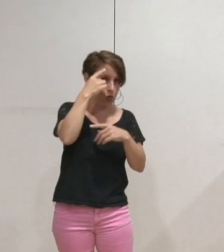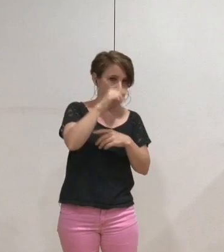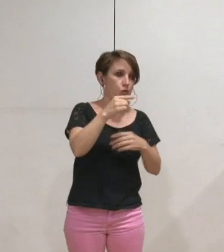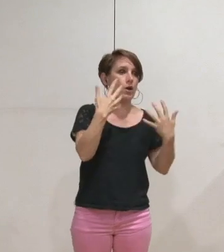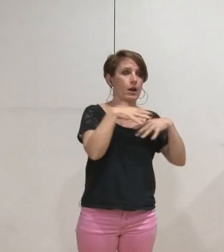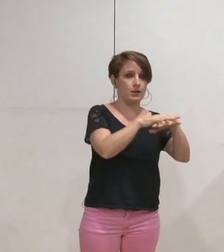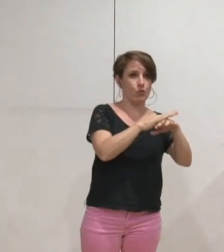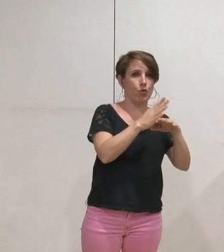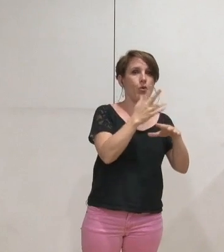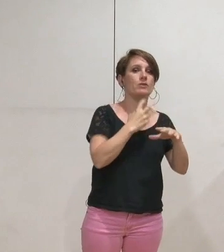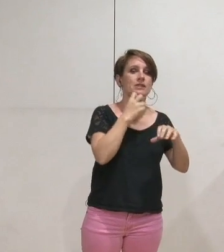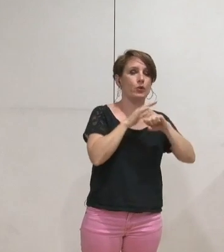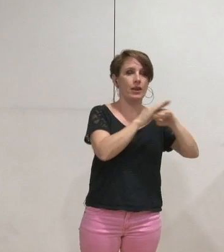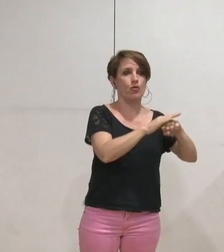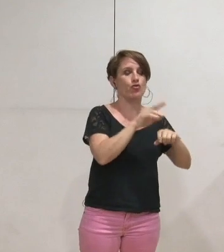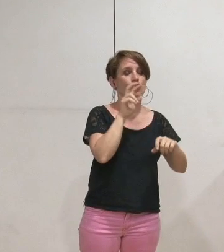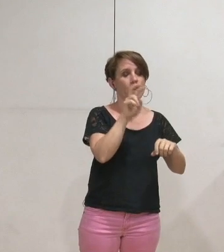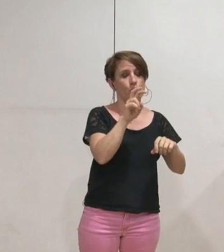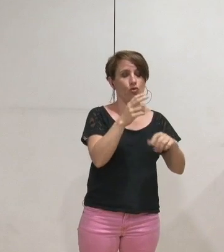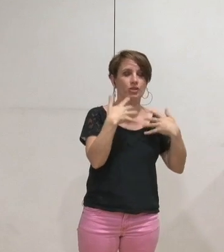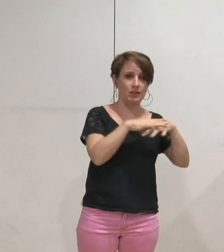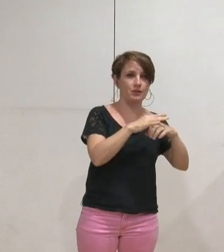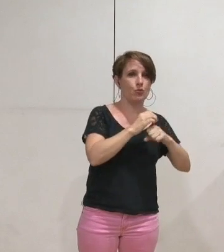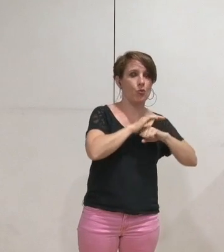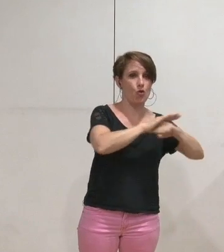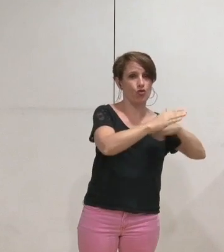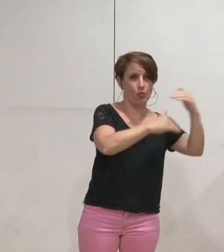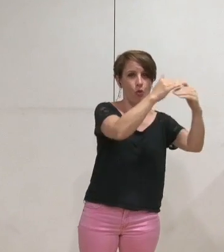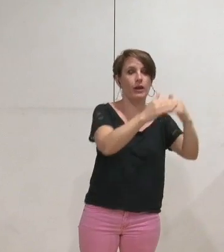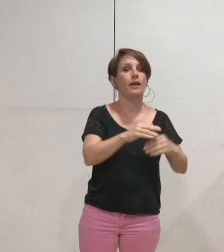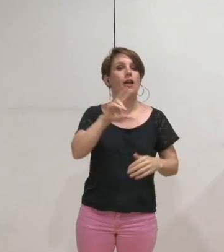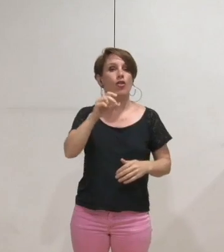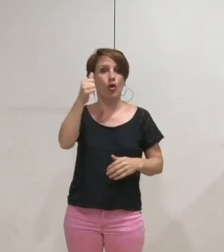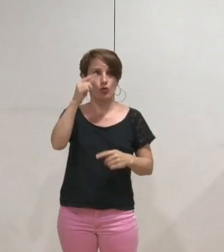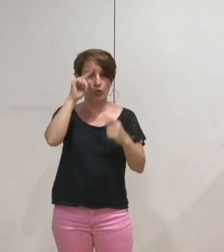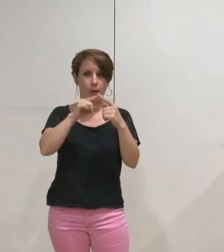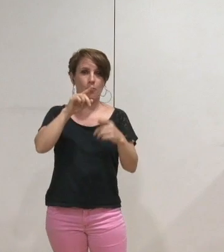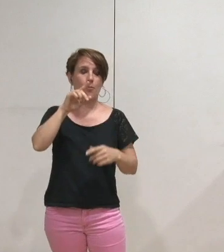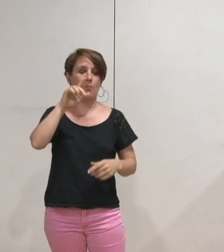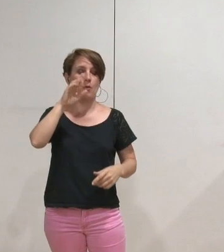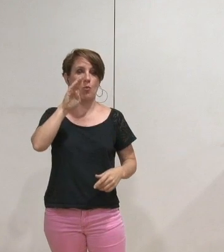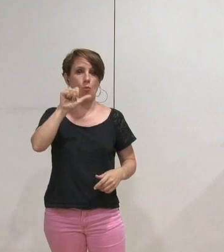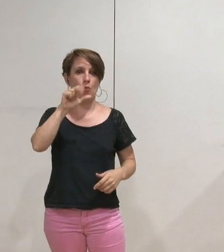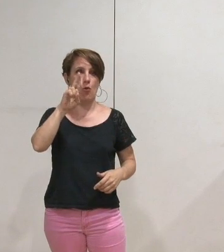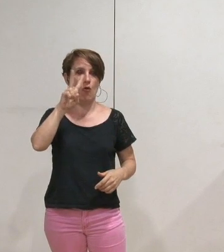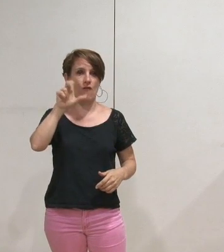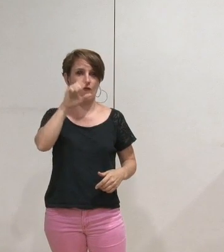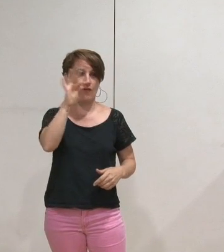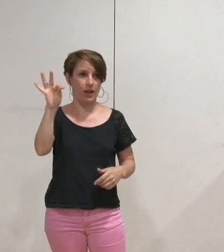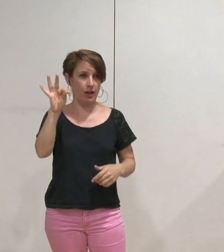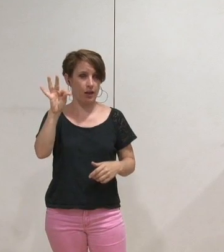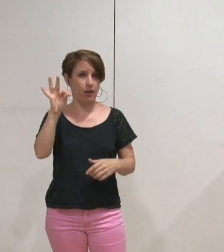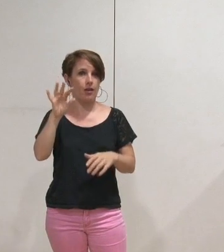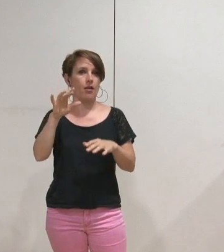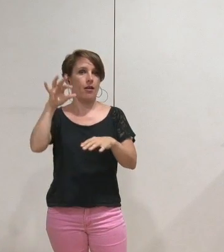citoyen la gauche et écologistes délibération adopté 2 sur Beauvert qui ne prend pas part au vote qui s'abstient